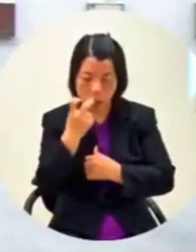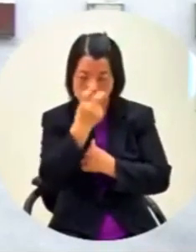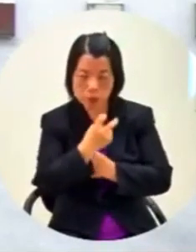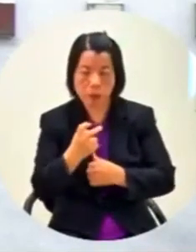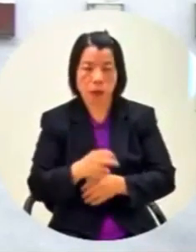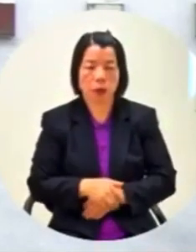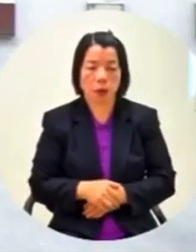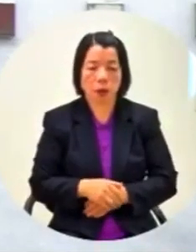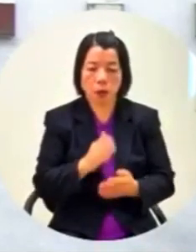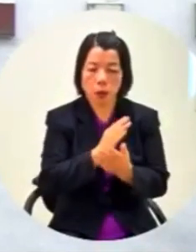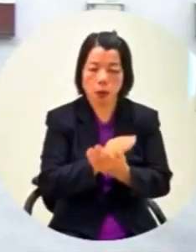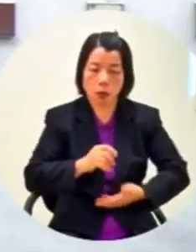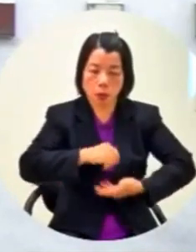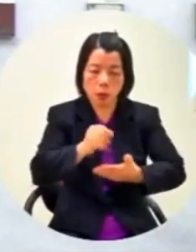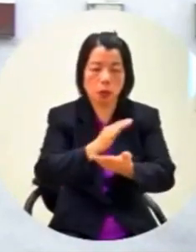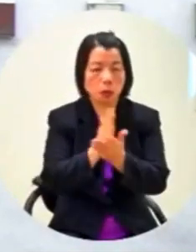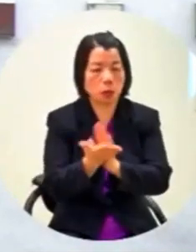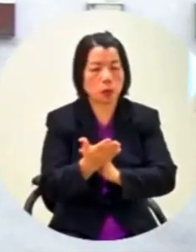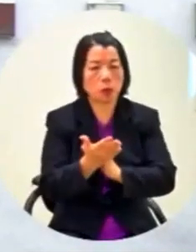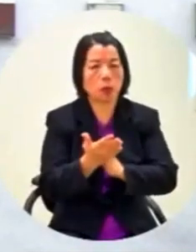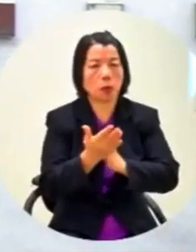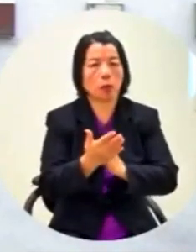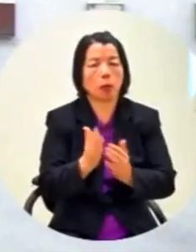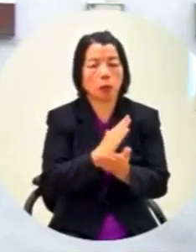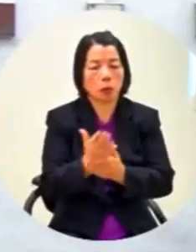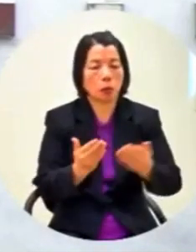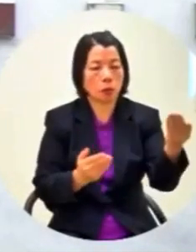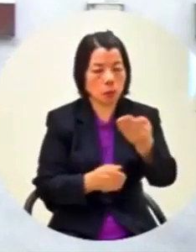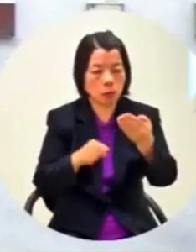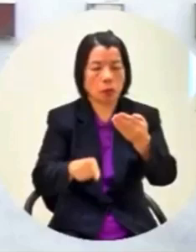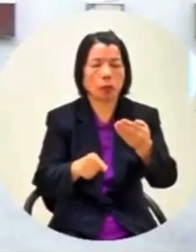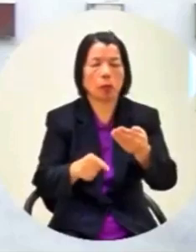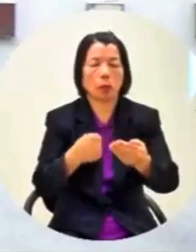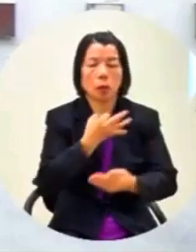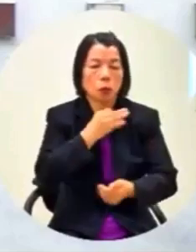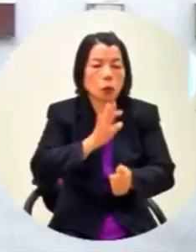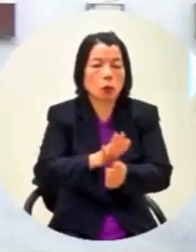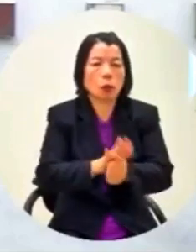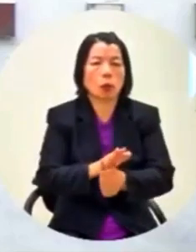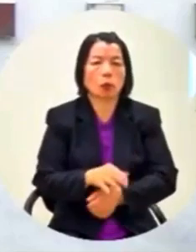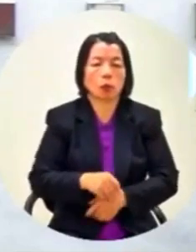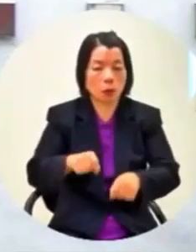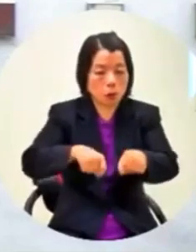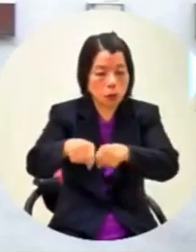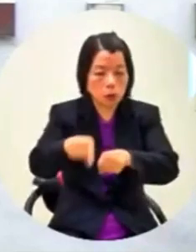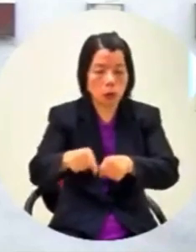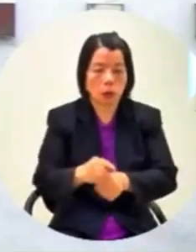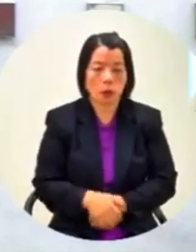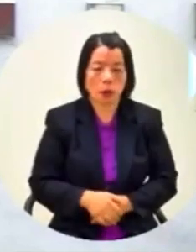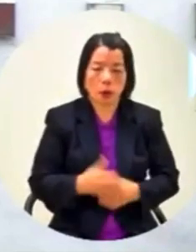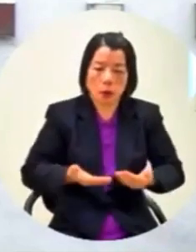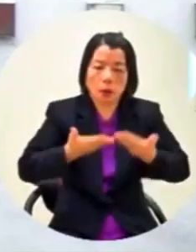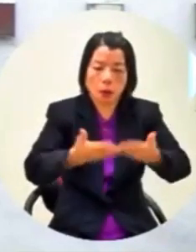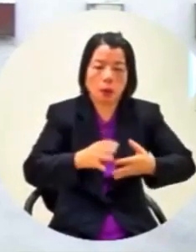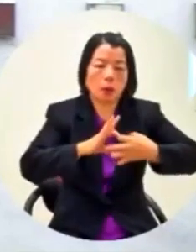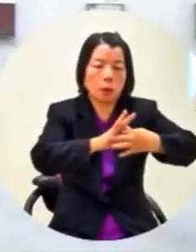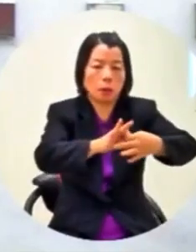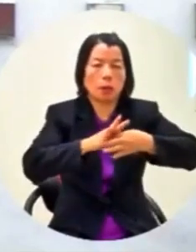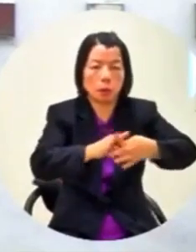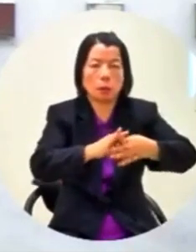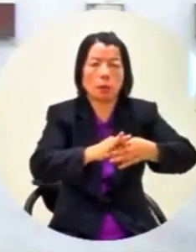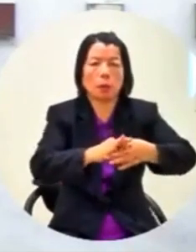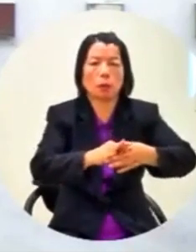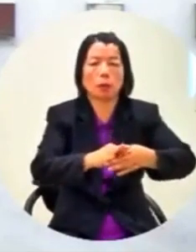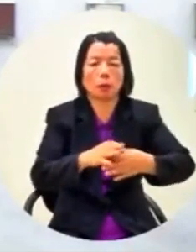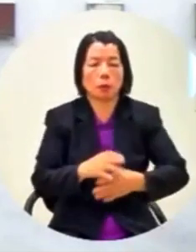了九大面向的纾困方案，以及提供了联络窗口。随着疫